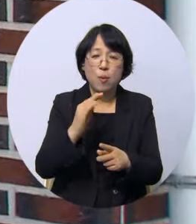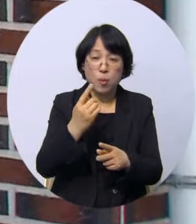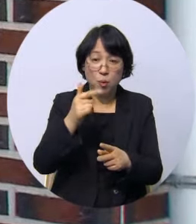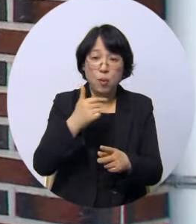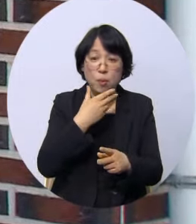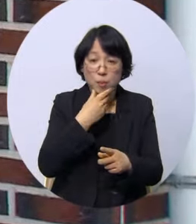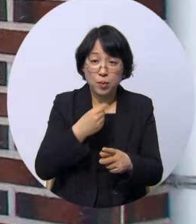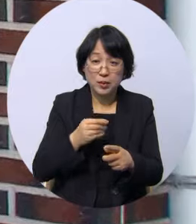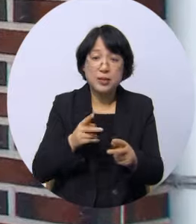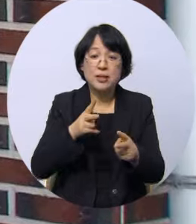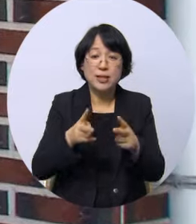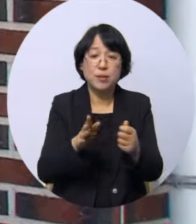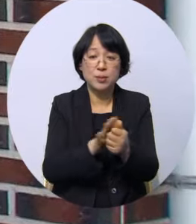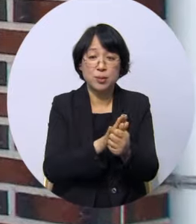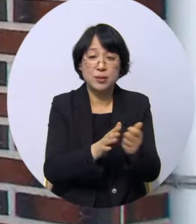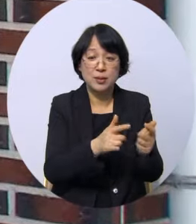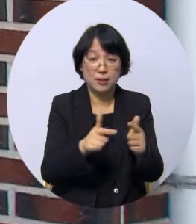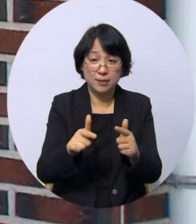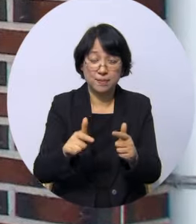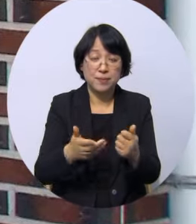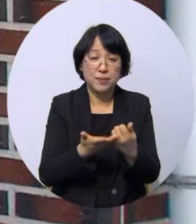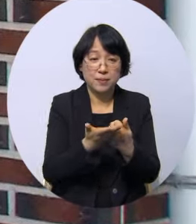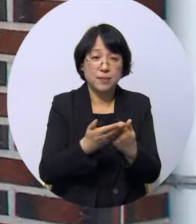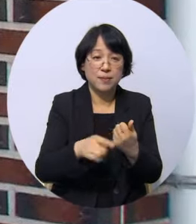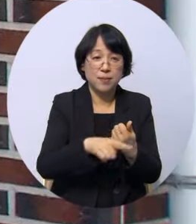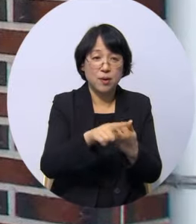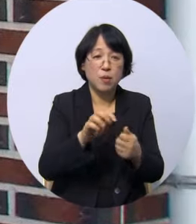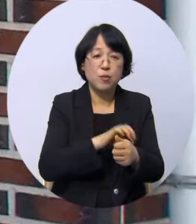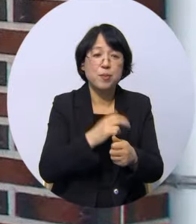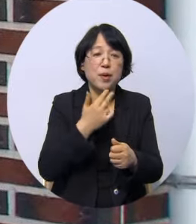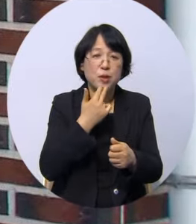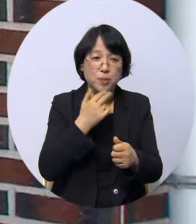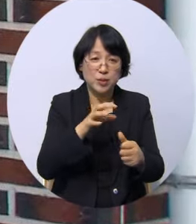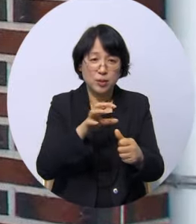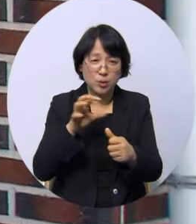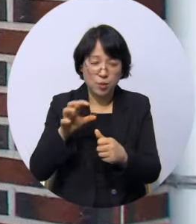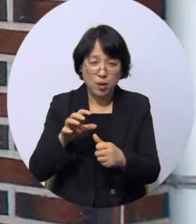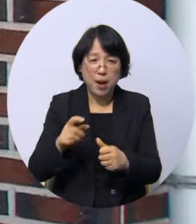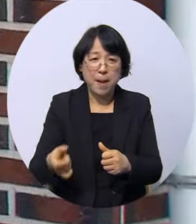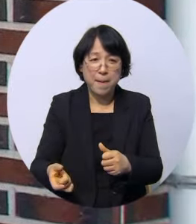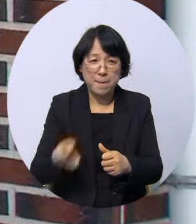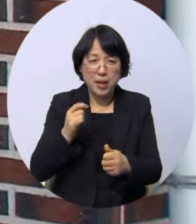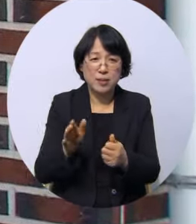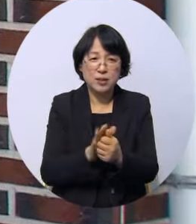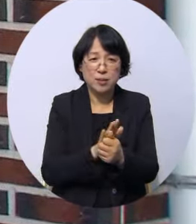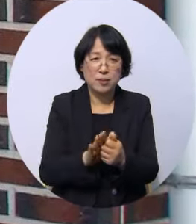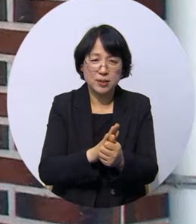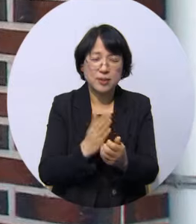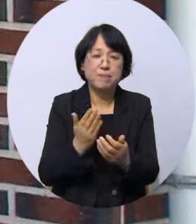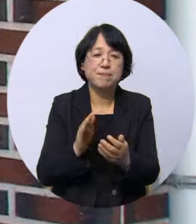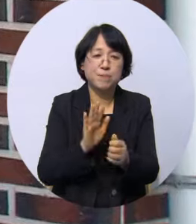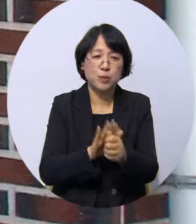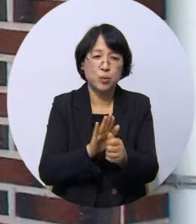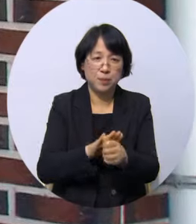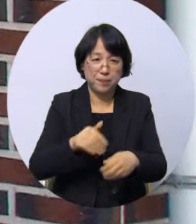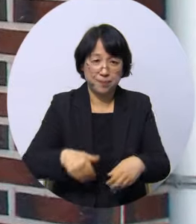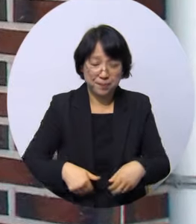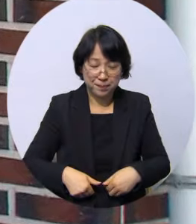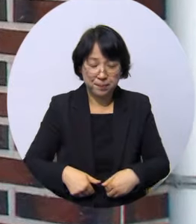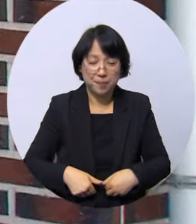놓인 서마 주민들이 불편없이 이용할 수 있도록 발빠른 정책 대응과 서비스 상이 필요한 시점입니다